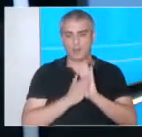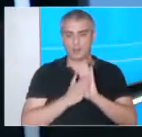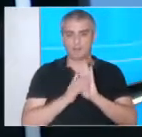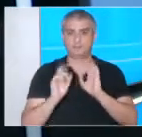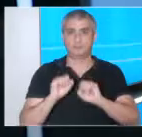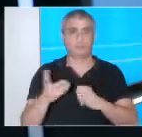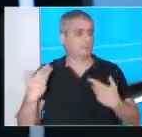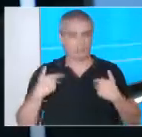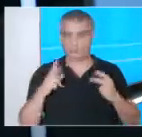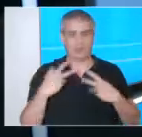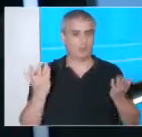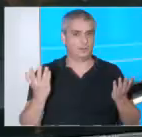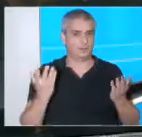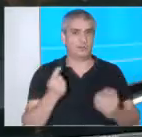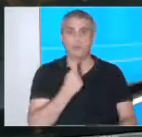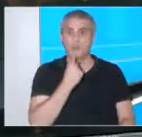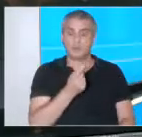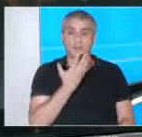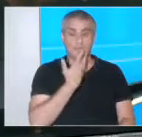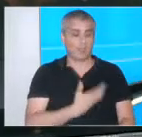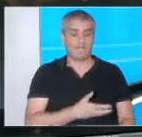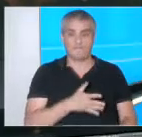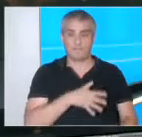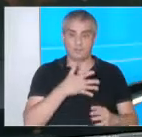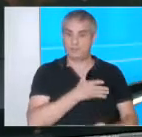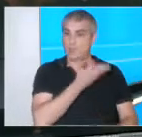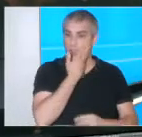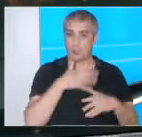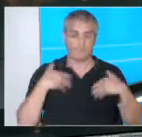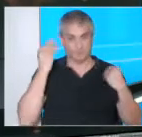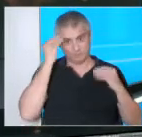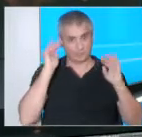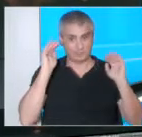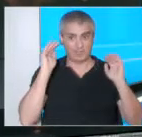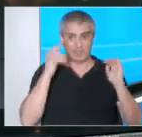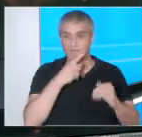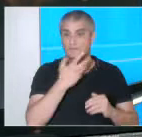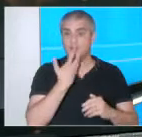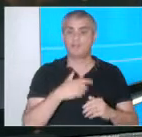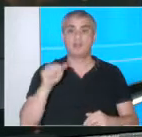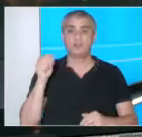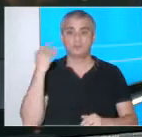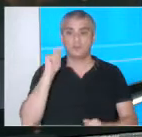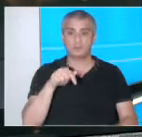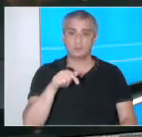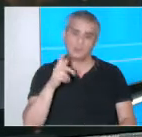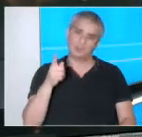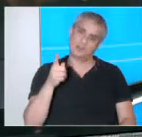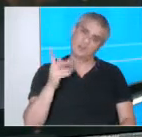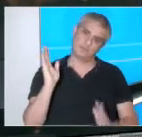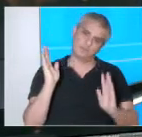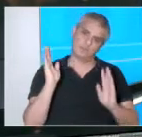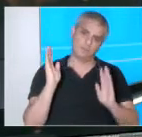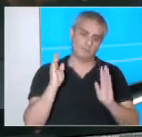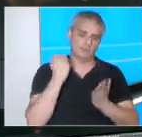אבל השיח, אני לא יכול לבד... הבונטון אומר כך, כשהרב עובדיה, זיכרונו לברכה, זכר צדיק לברכה, והרב אלישיב היו פה, הם בעצם אישרו